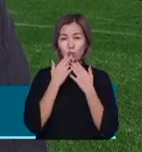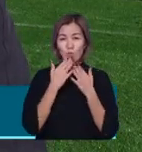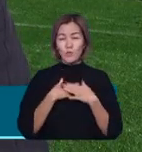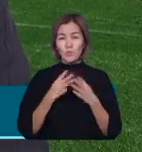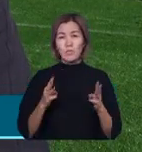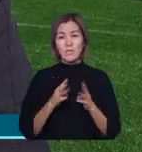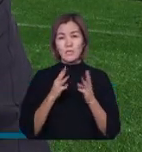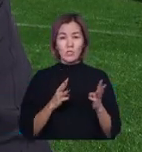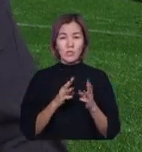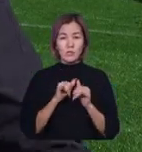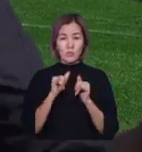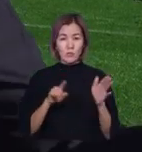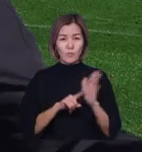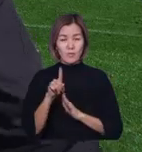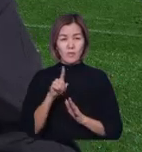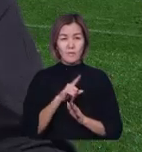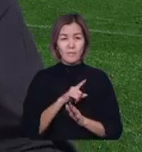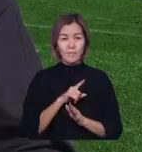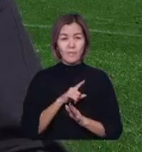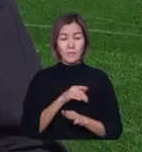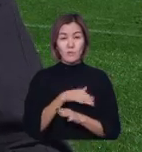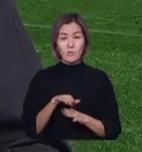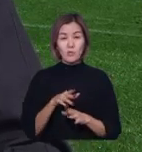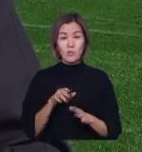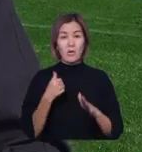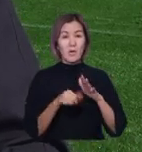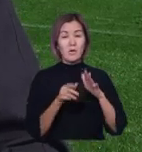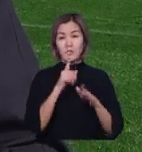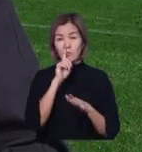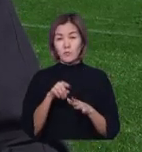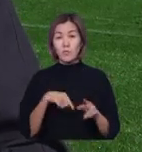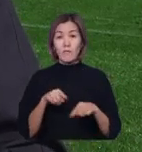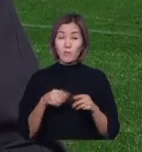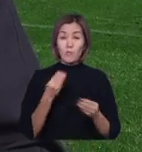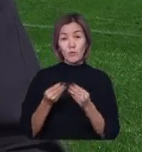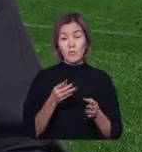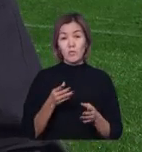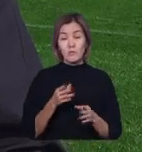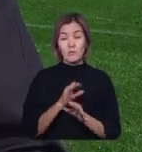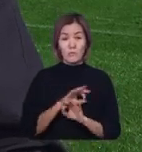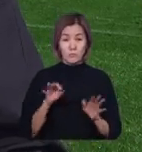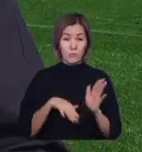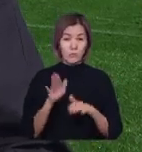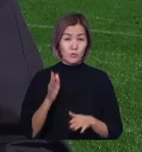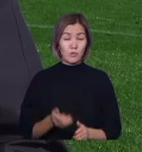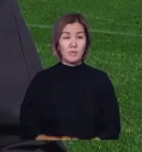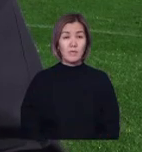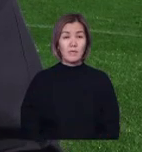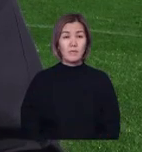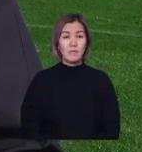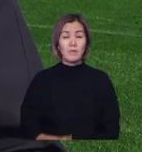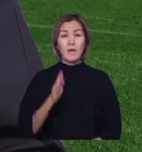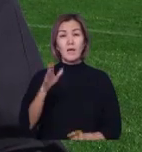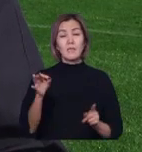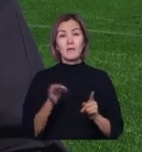көбейеді. Көшеде жүрген баланың бір қаңғып жүрмей осындай кеп футбол ойнаған бізге дұрыс қой, иә. Сондықтан біз осы алдымызға қойған